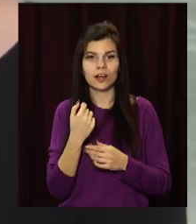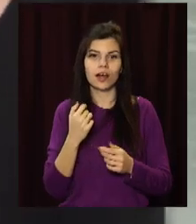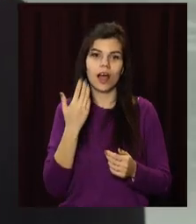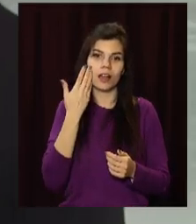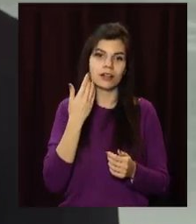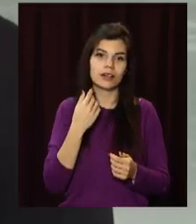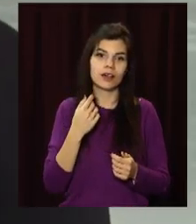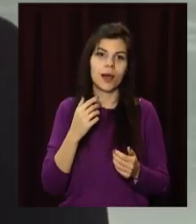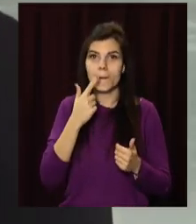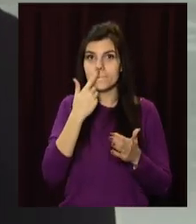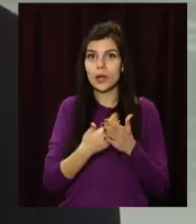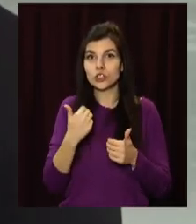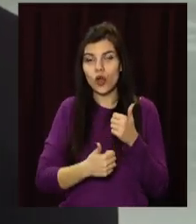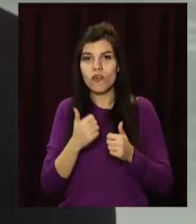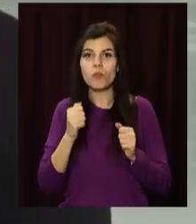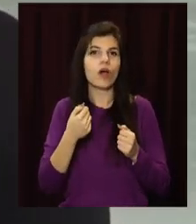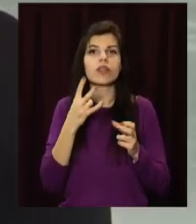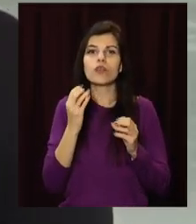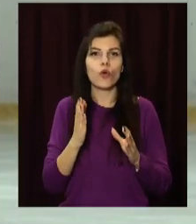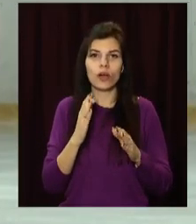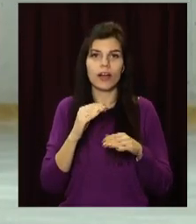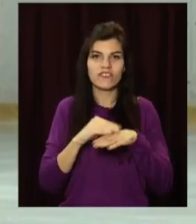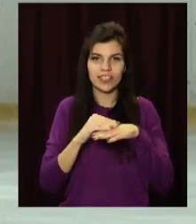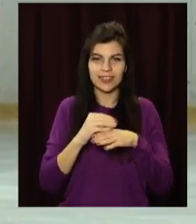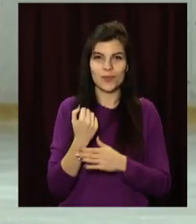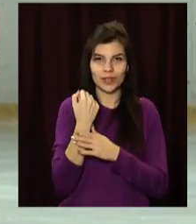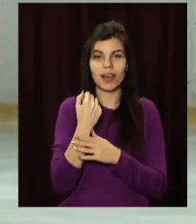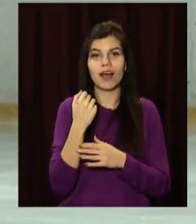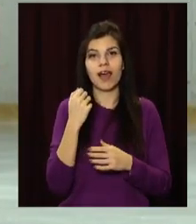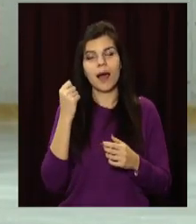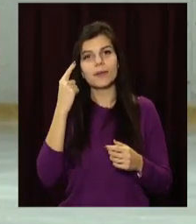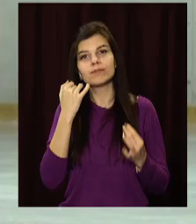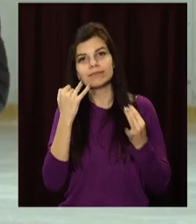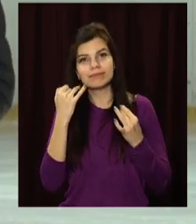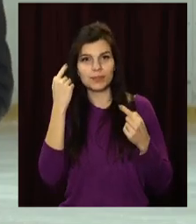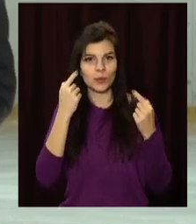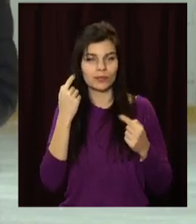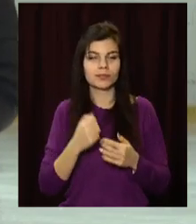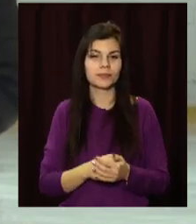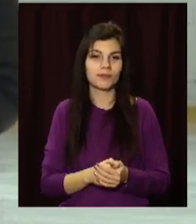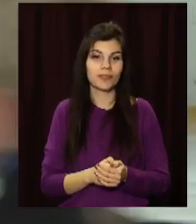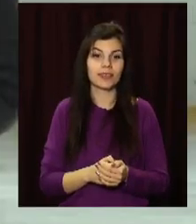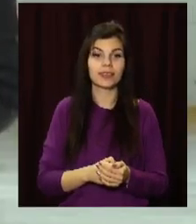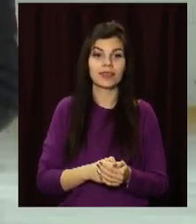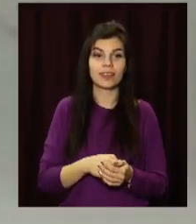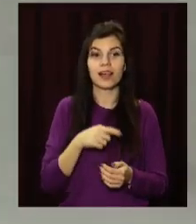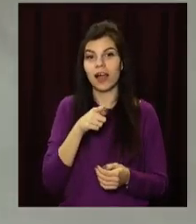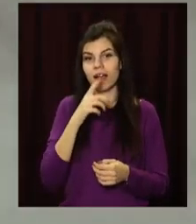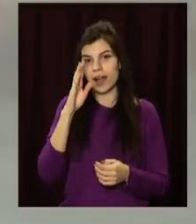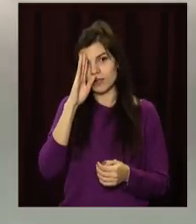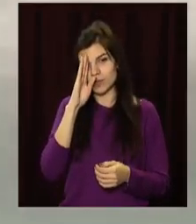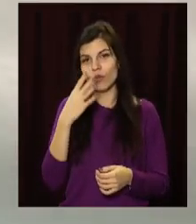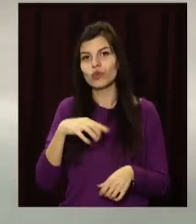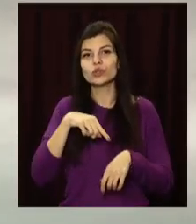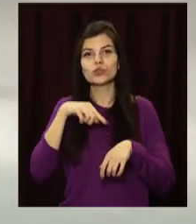складніше, тому що немає людини, який підтримує. А в парах легше, то, що є якби